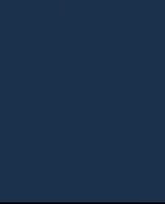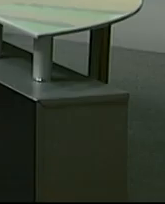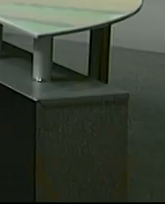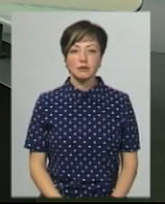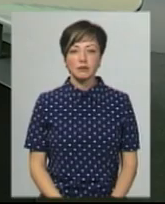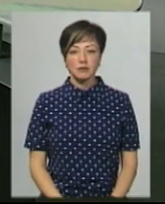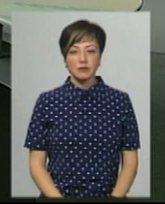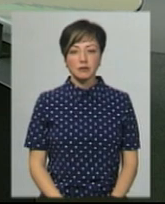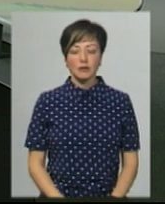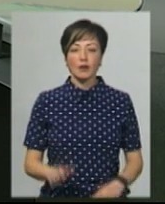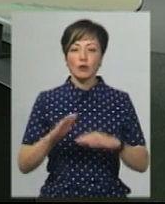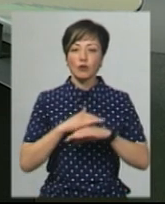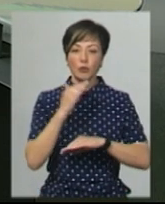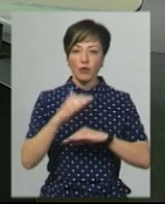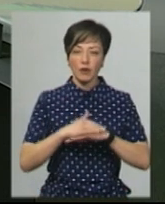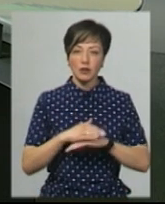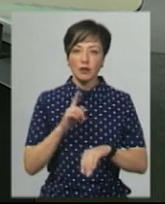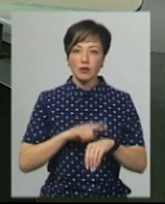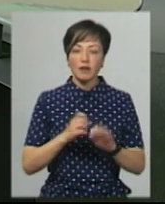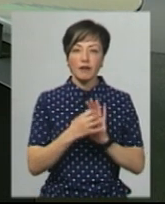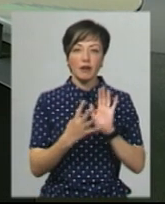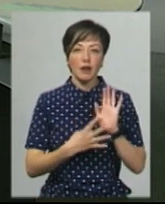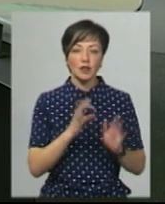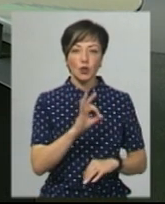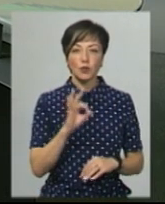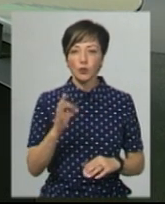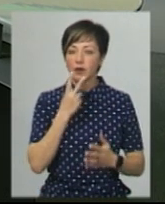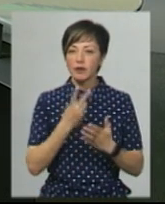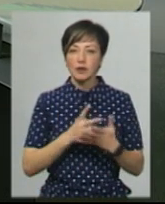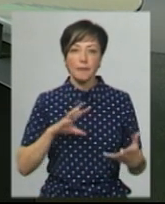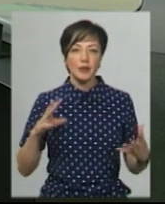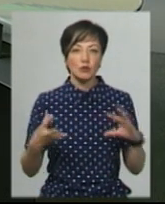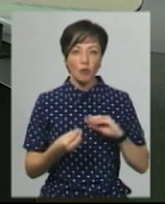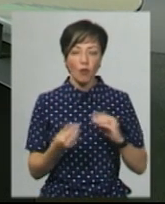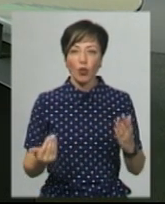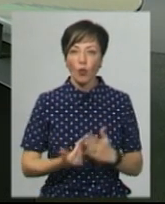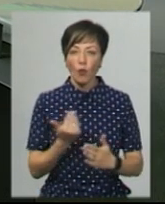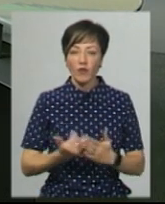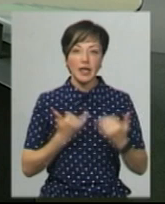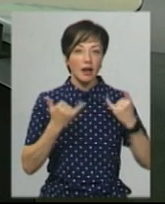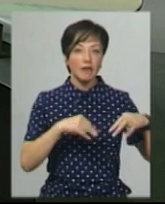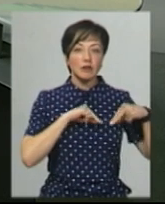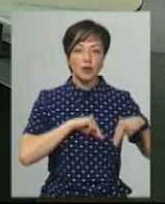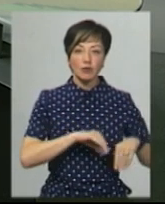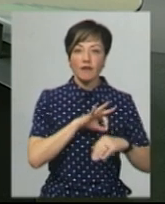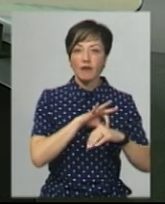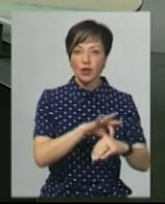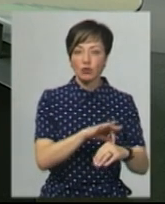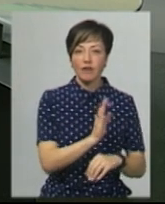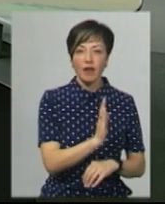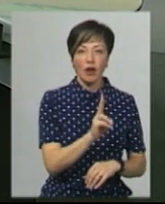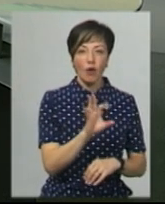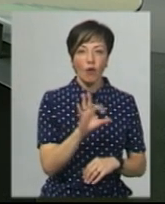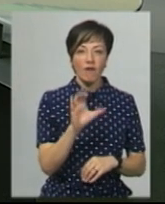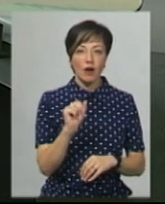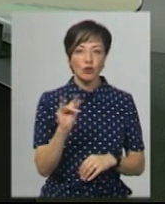Музика Доброго вечора. На годинку 19.00 ви дивитесь підсумковий випуск новин. У студії для вас працює ведуча Валерія